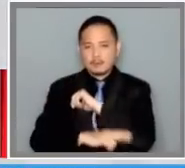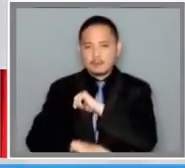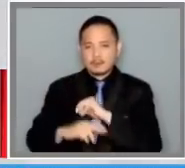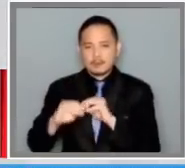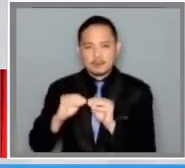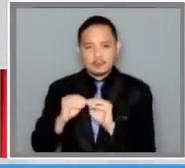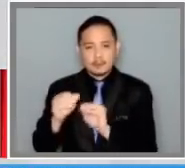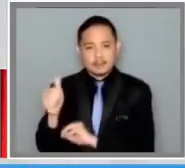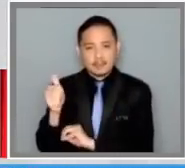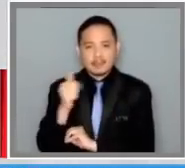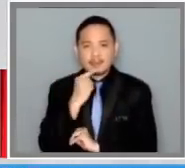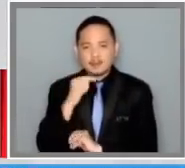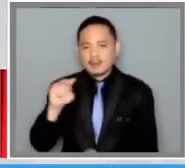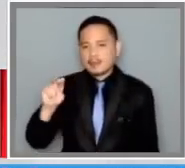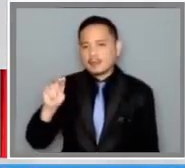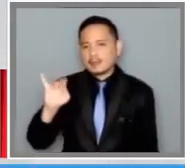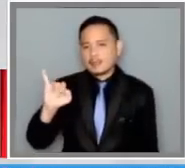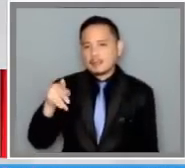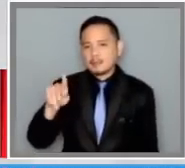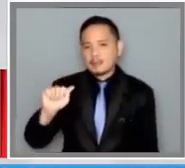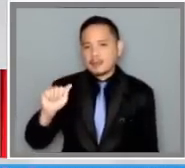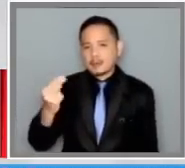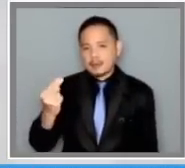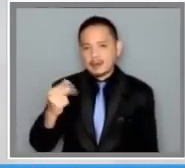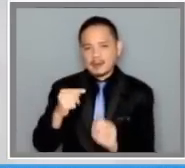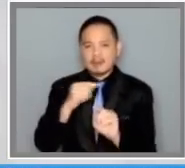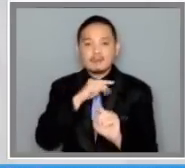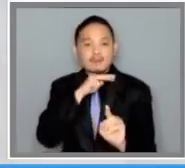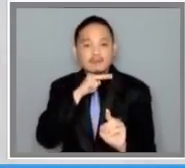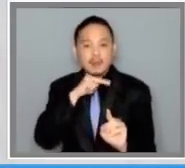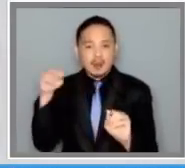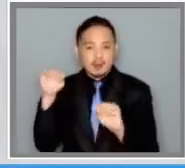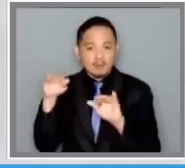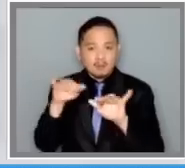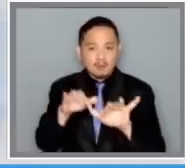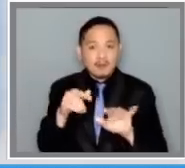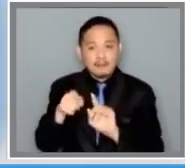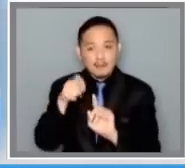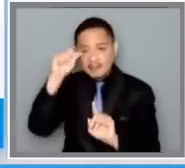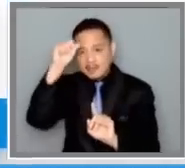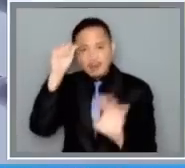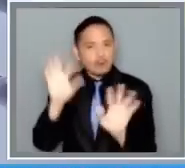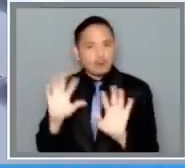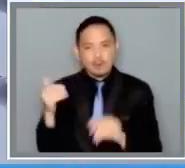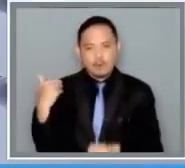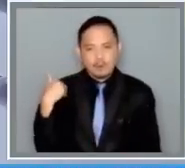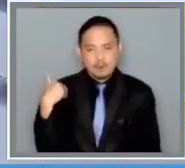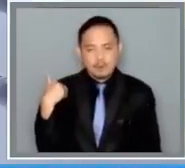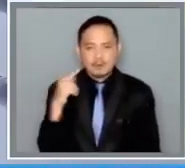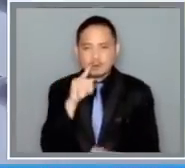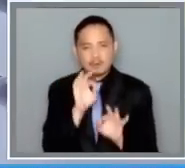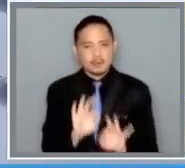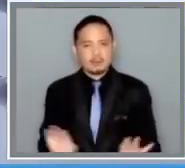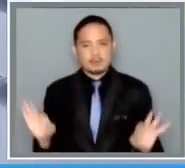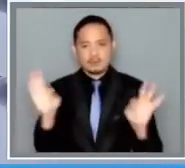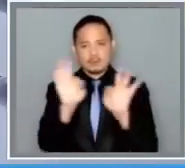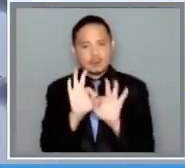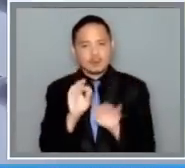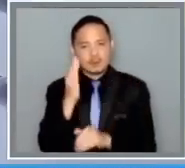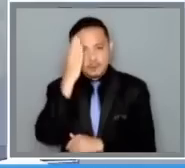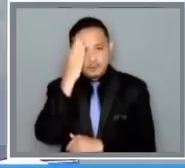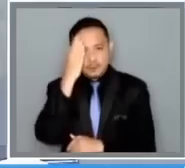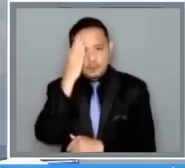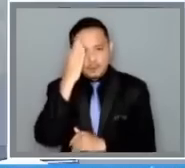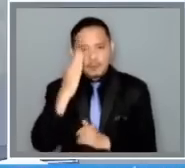Nipah virus na nakapasok na sa rehiyon. Napaka-importante ho ngayon, especially no, na ating pong pakakatutukan